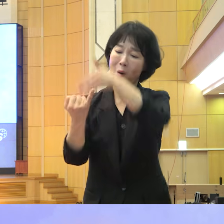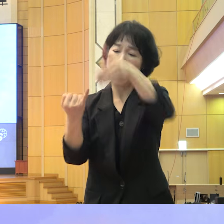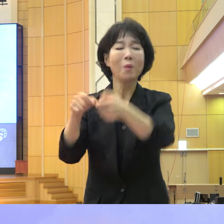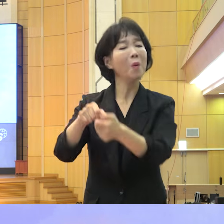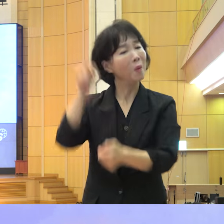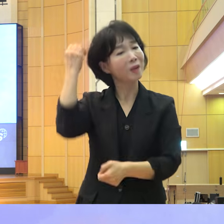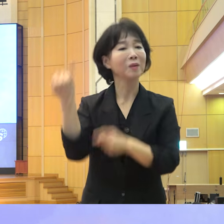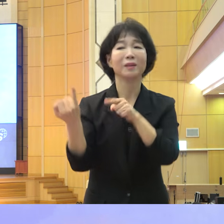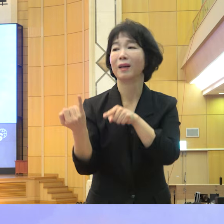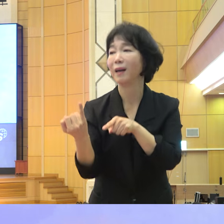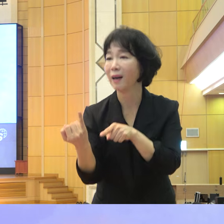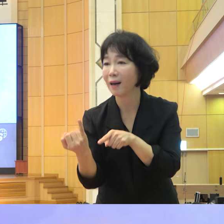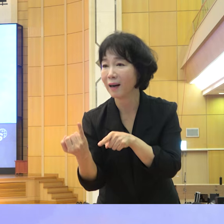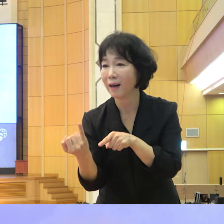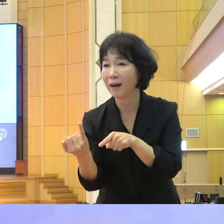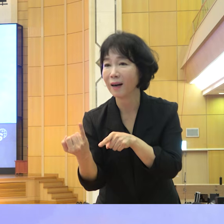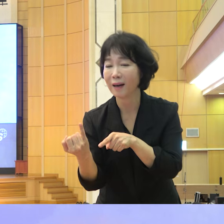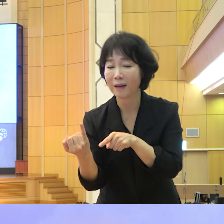그러니